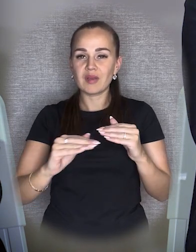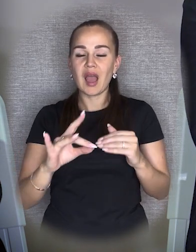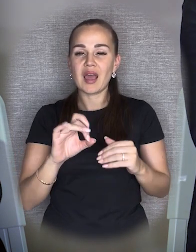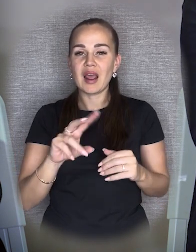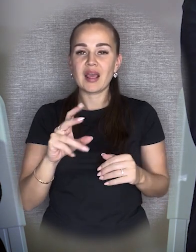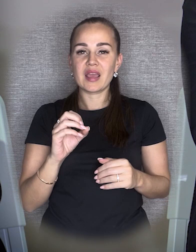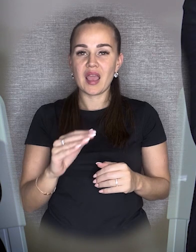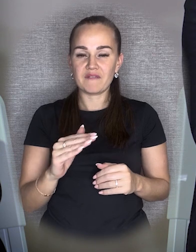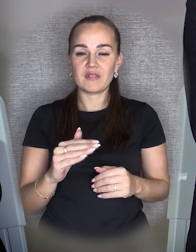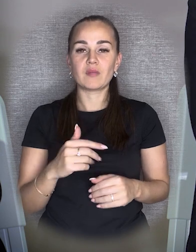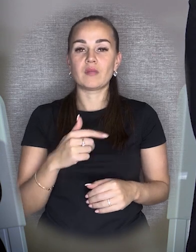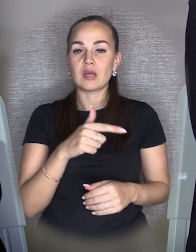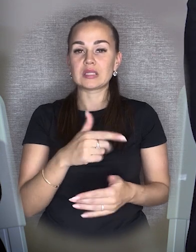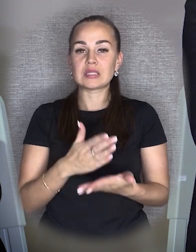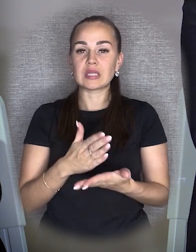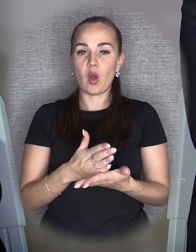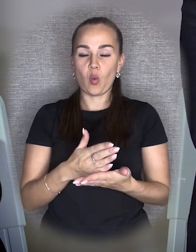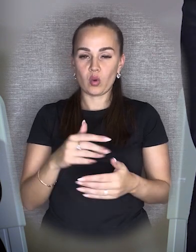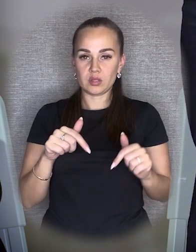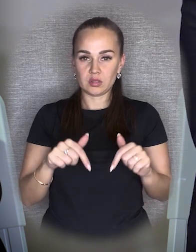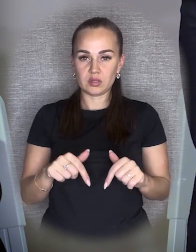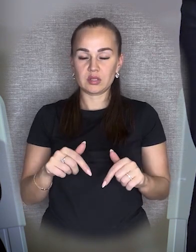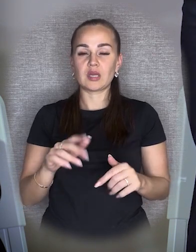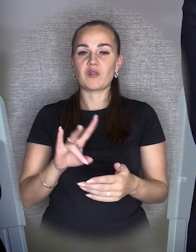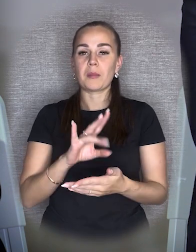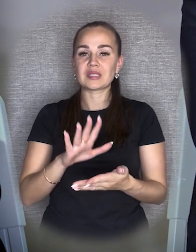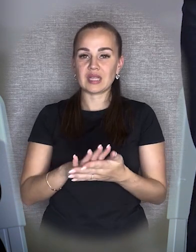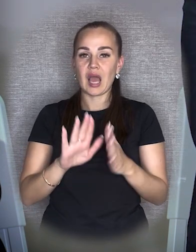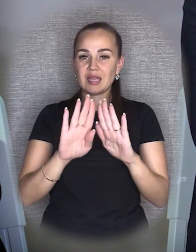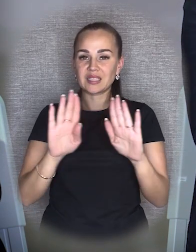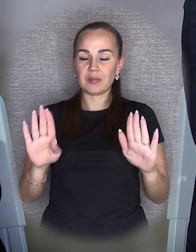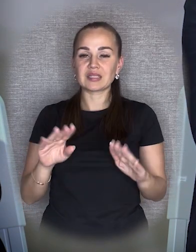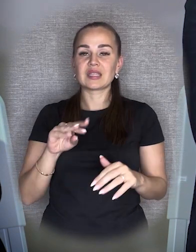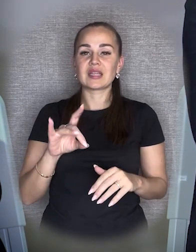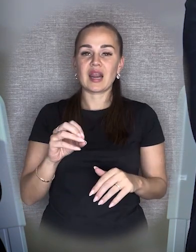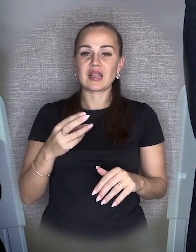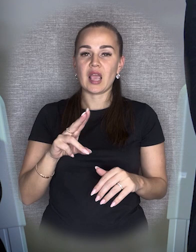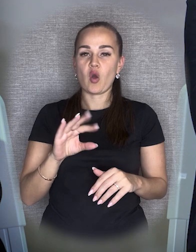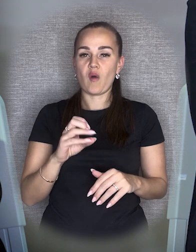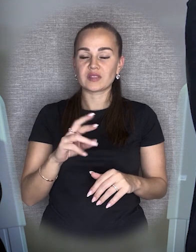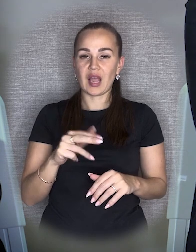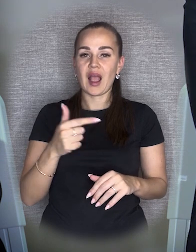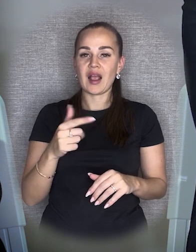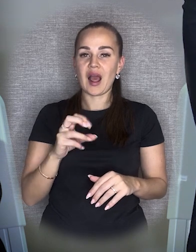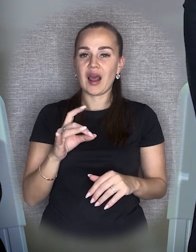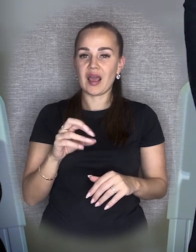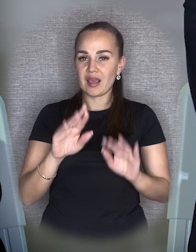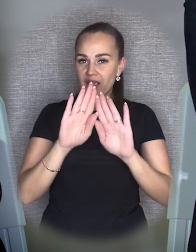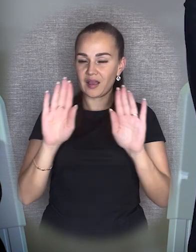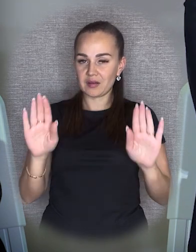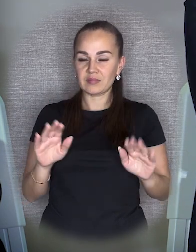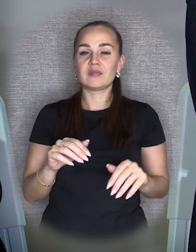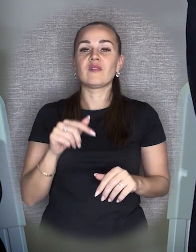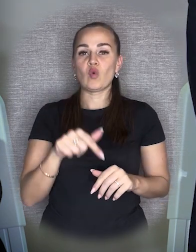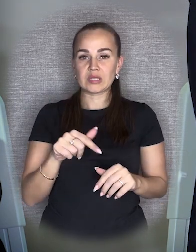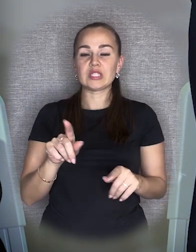Фрихара. Они у нас находятся периодически в постоянной экспозиции в Третьяковской галерее. Здесь мы, на этой выставке,